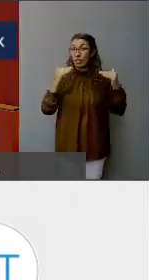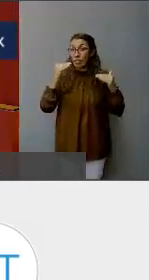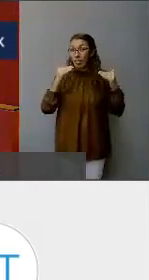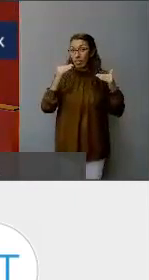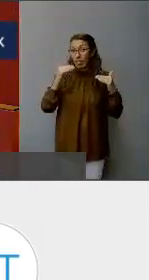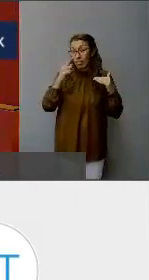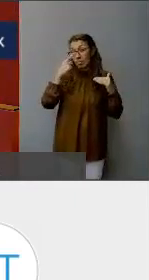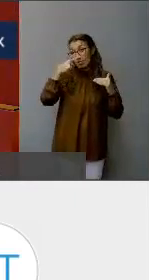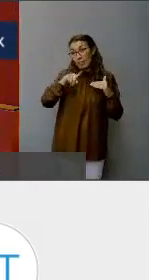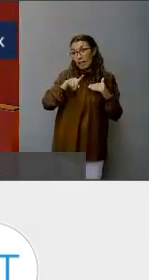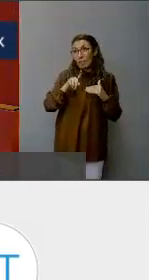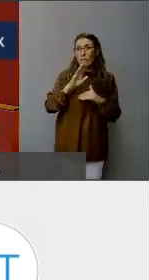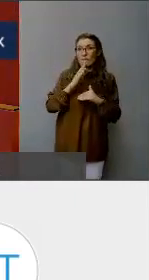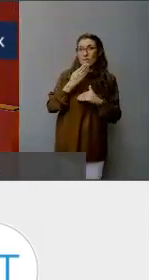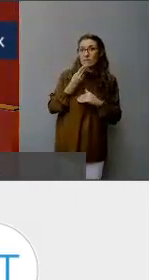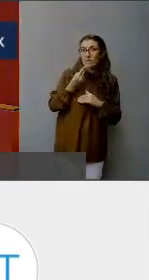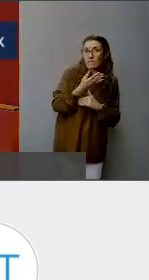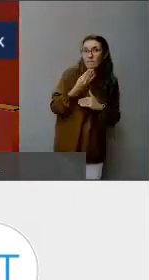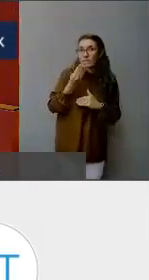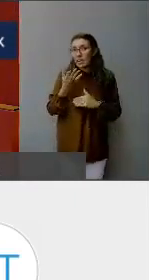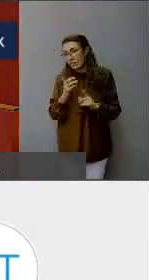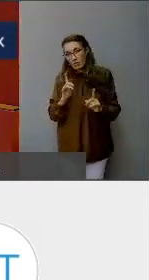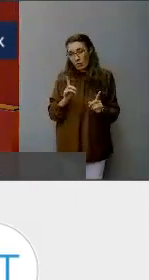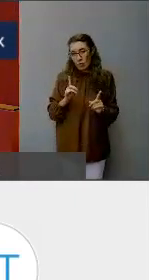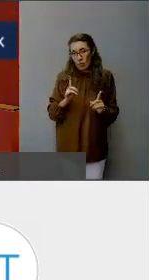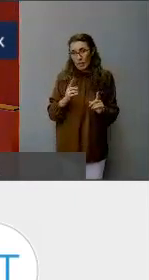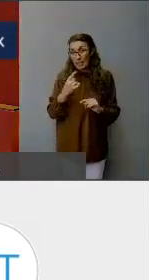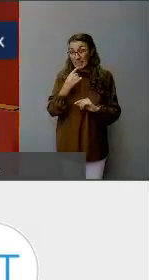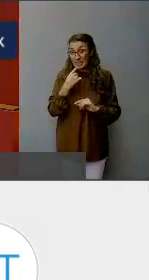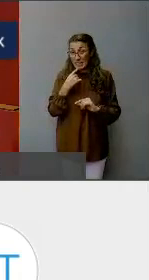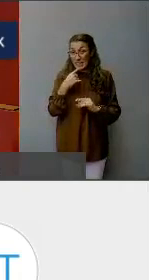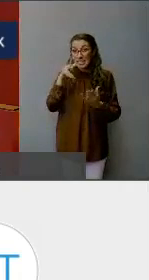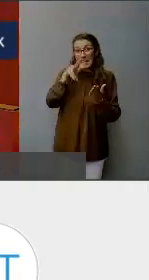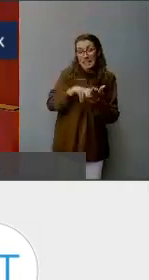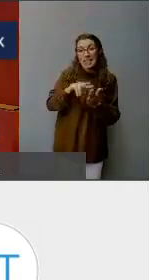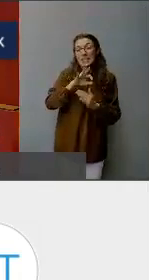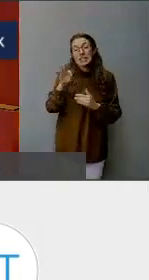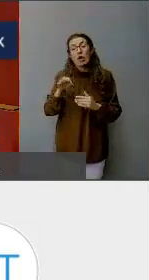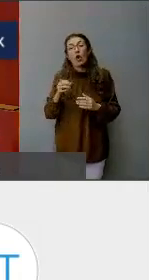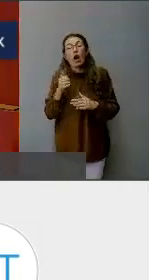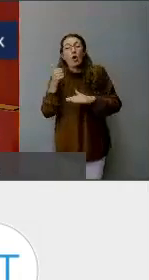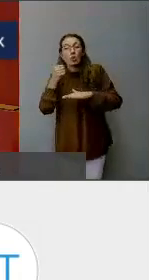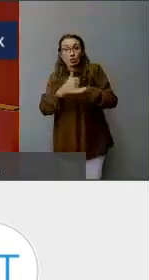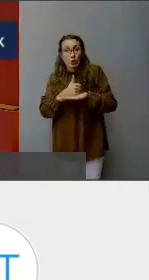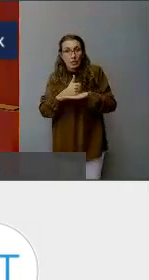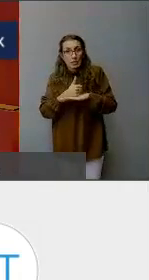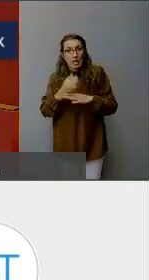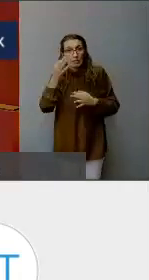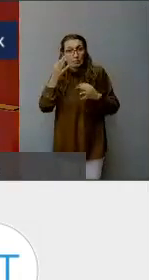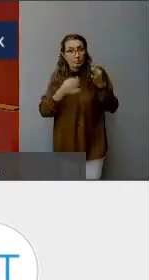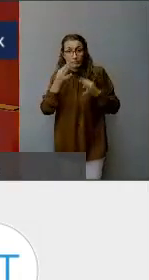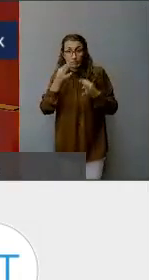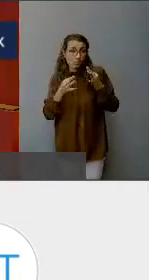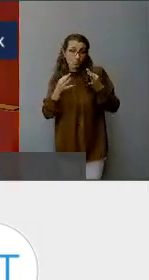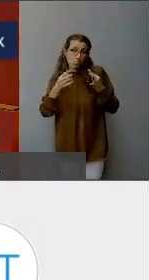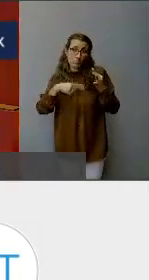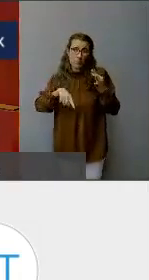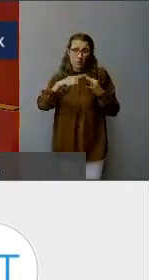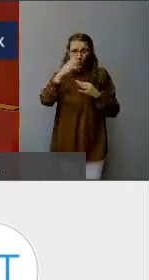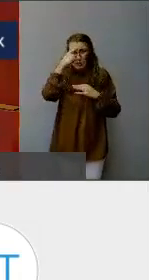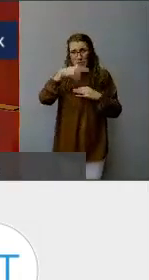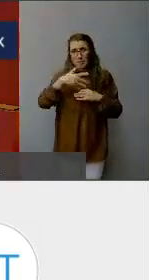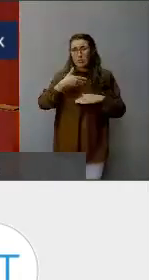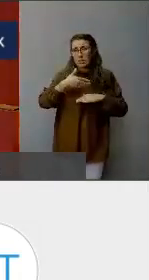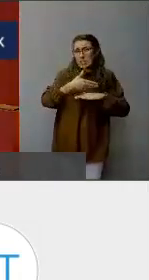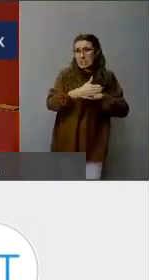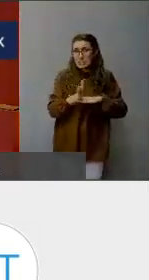lo faccia non una sentenza e non autorità giurisdizionale ma nell'ambito della divisione dei poteri che ben conosciamo tutti lo